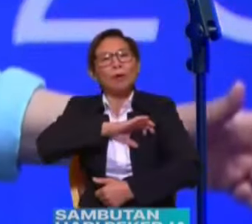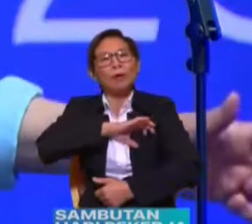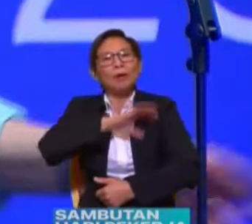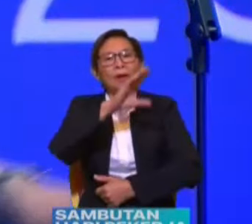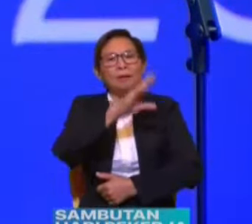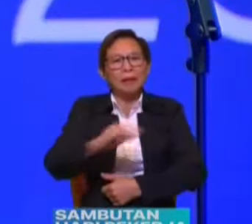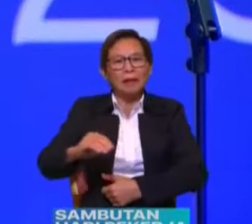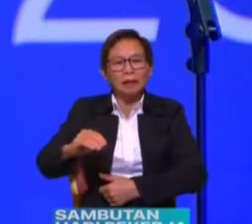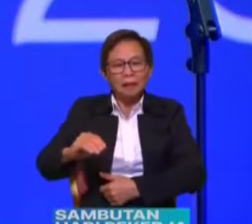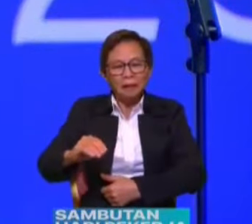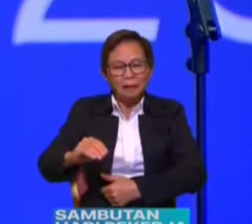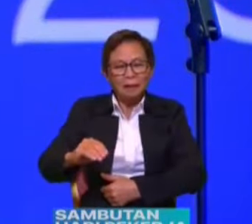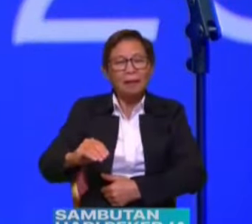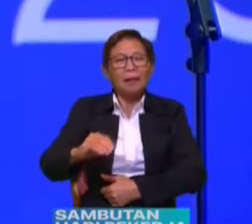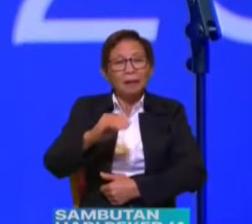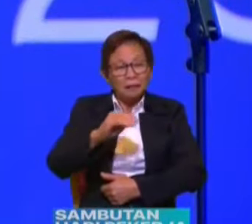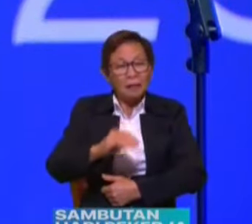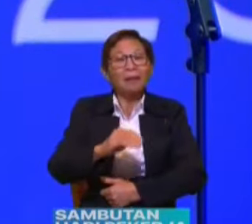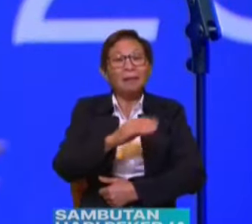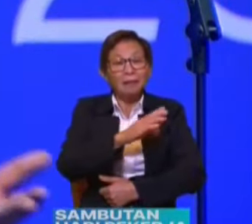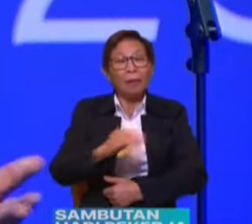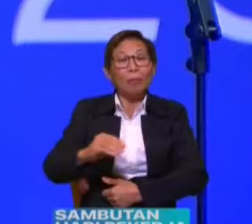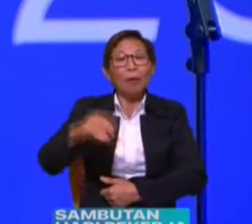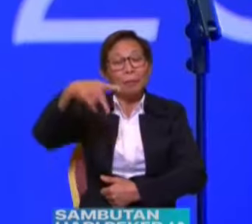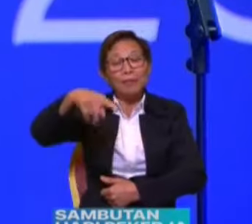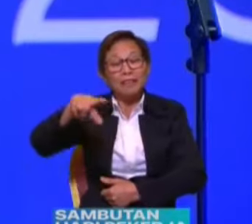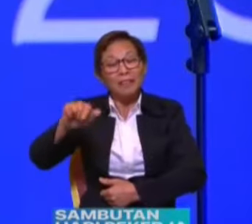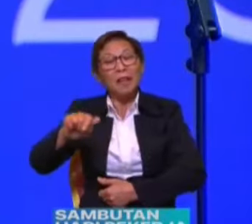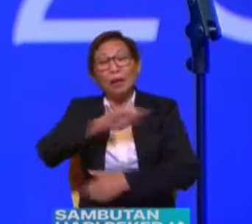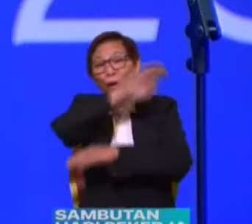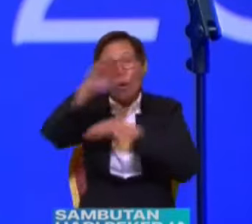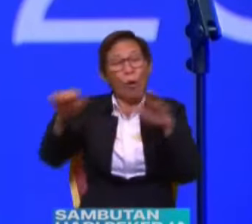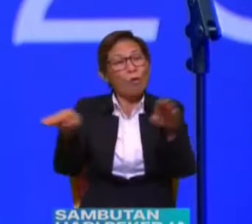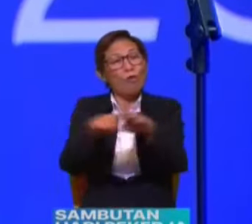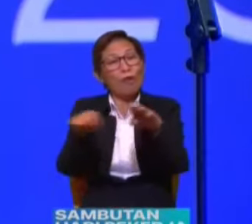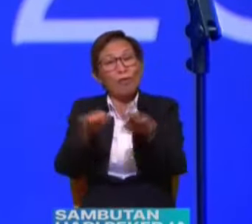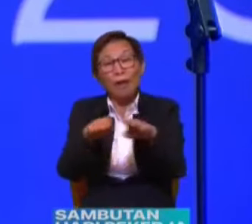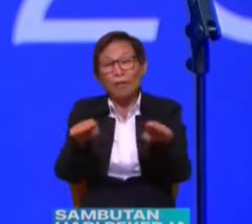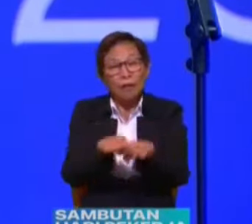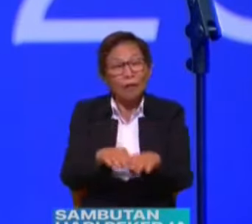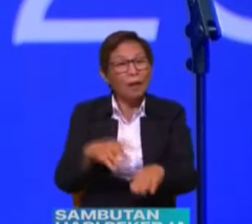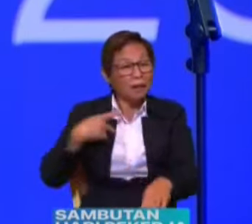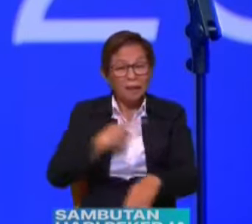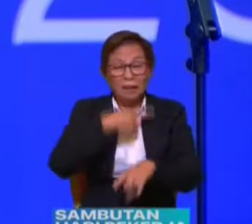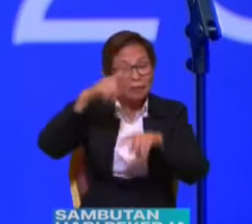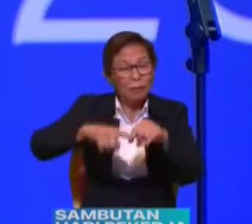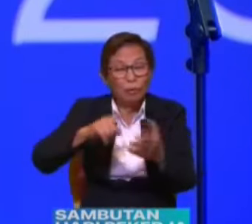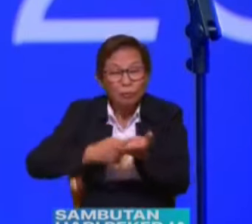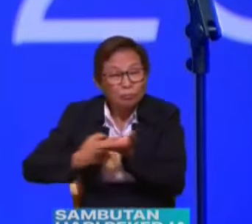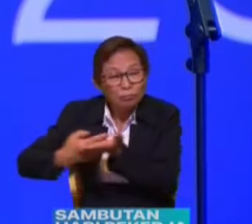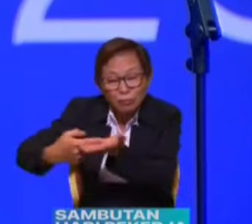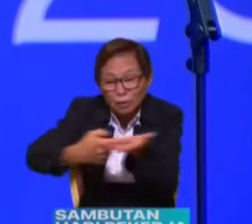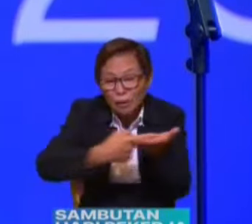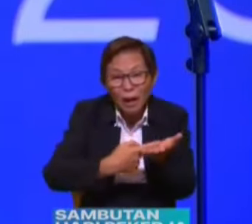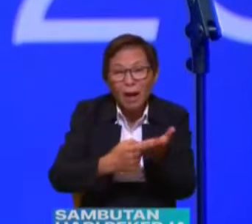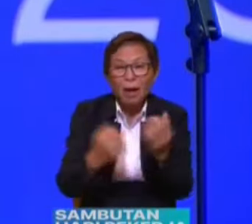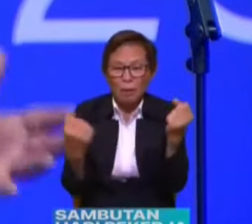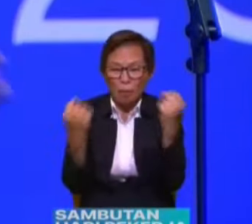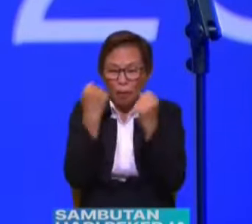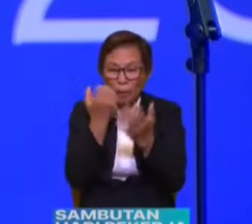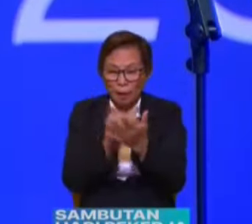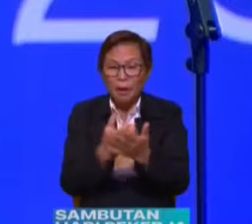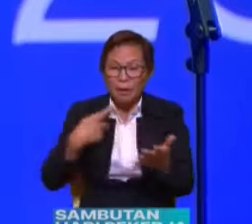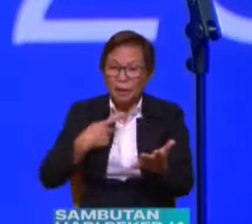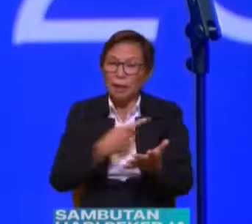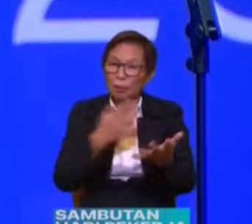badan-badan penguasaan harus timpal. Malaysia ini alhamdulillah aman. Kemudian kita boleh bicara soal kemampanan ekonomi. Kita nak